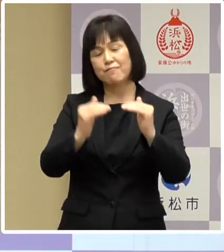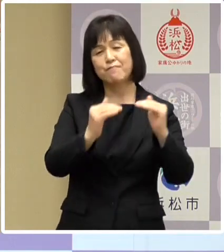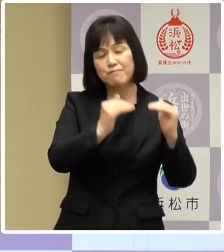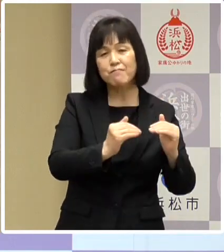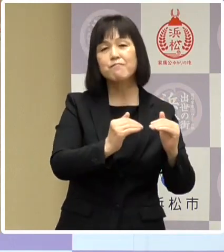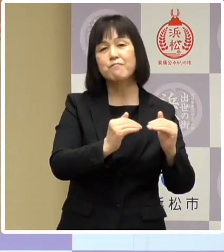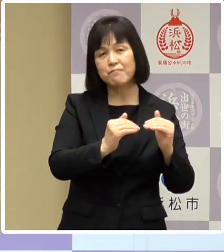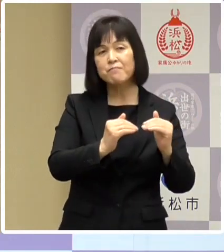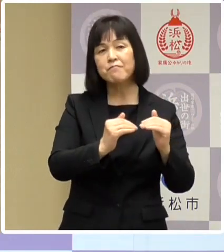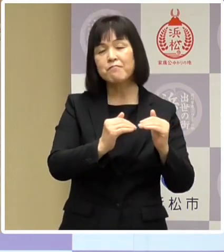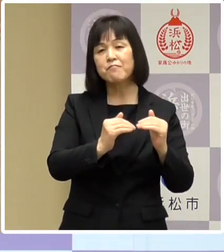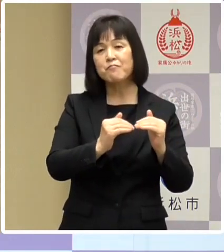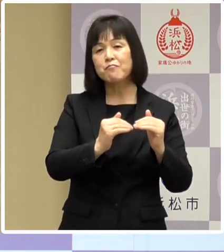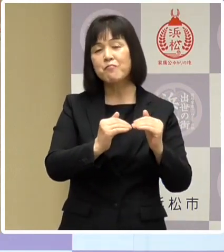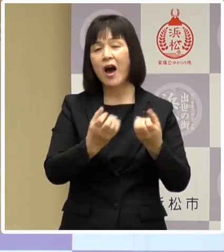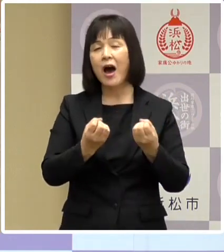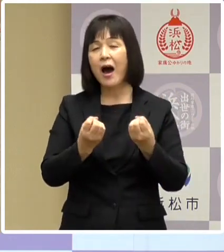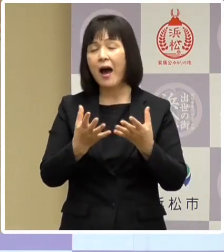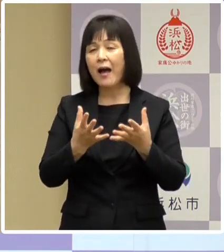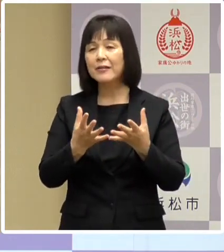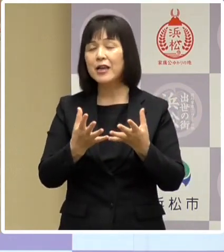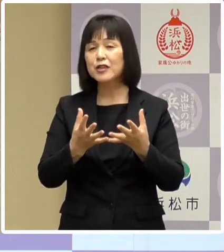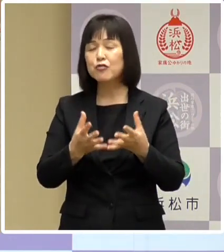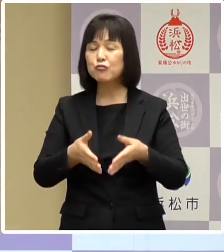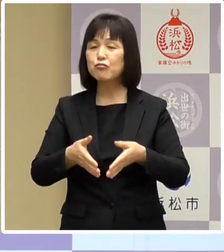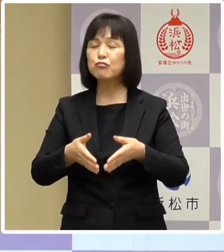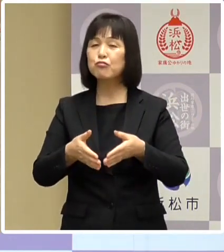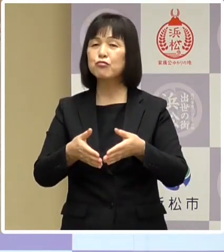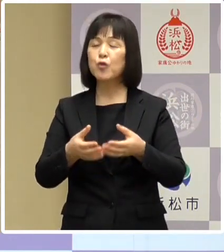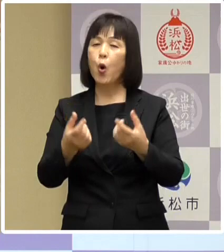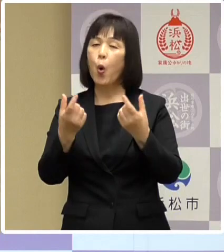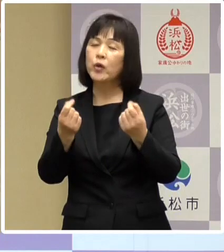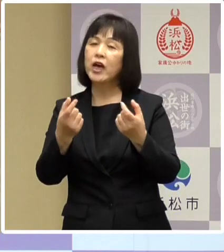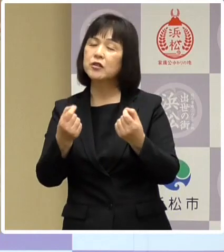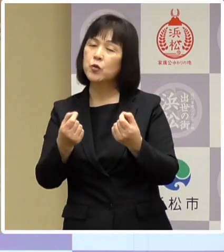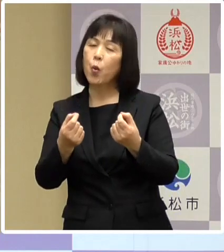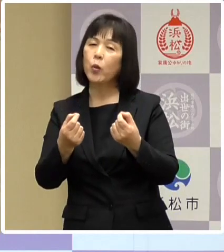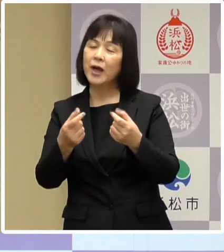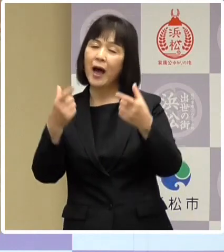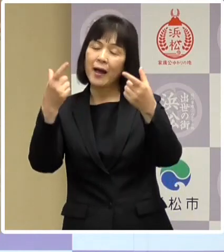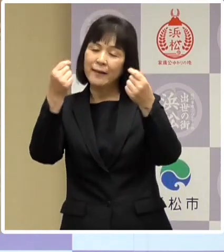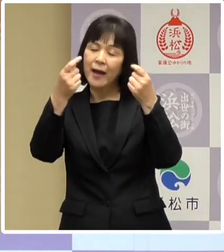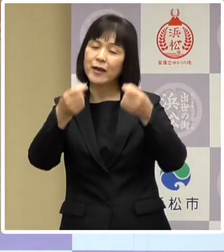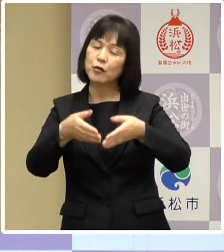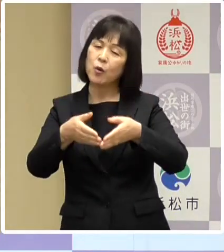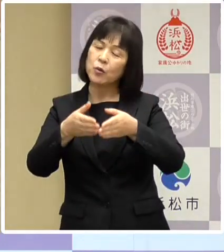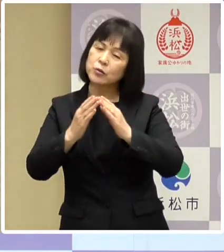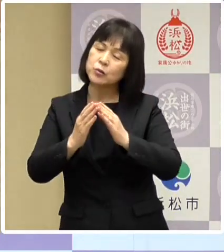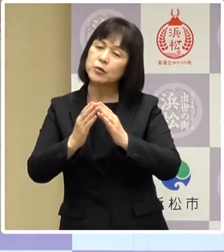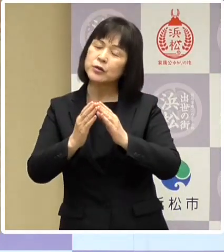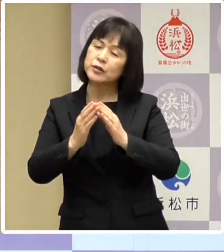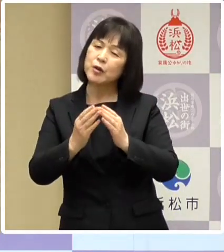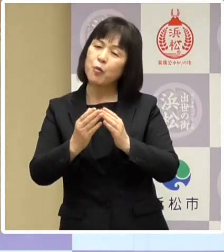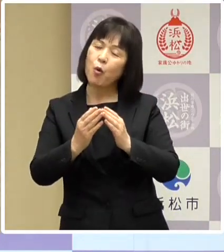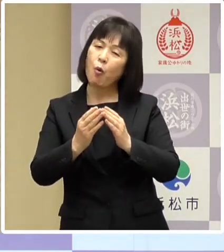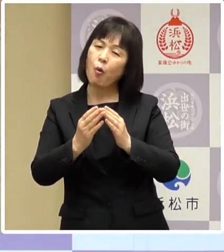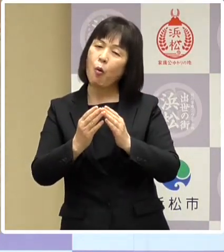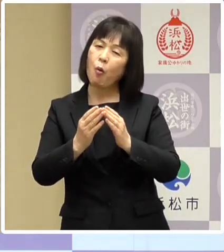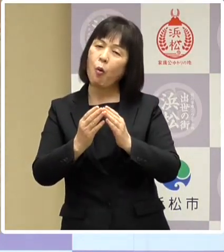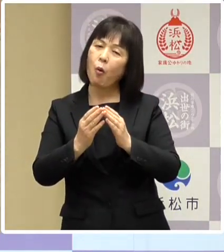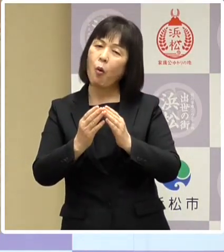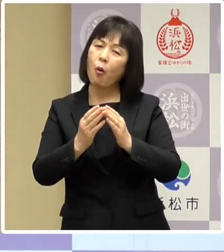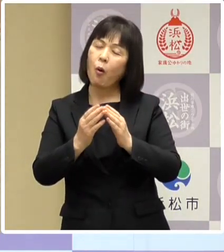あ、また新たに医学部を含めてですね、同じような地方大学を作ってもですね、後戻りするだけではない